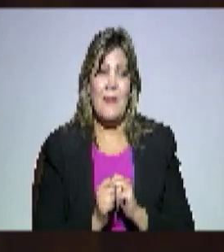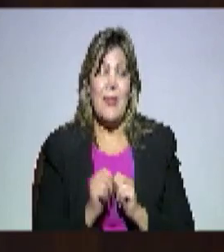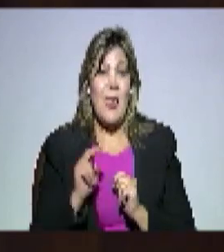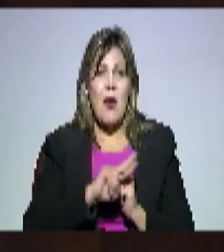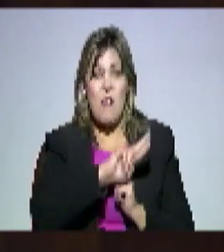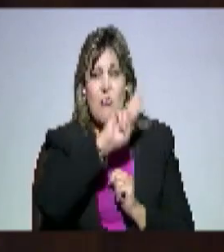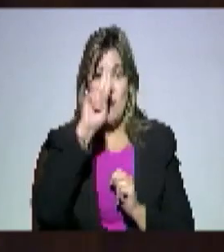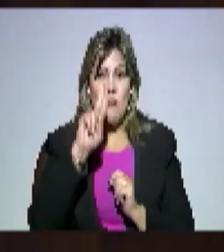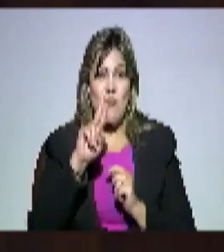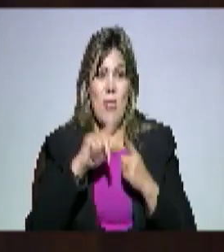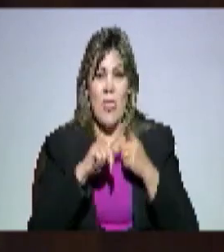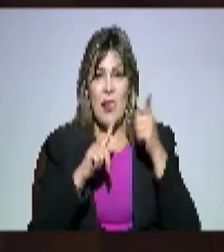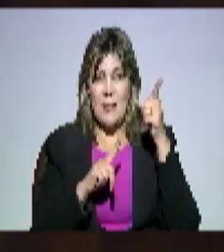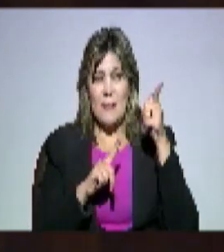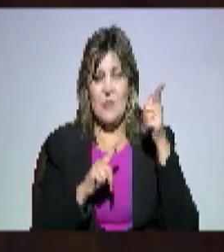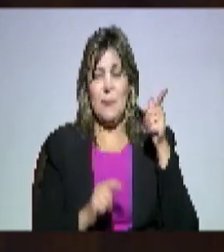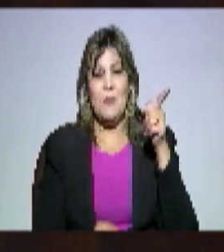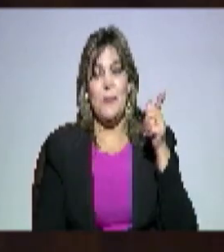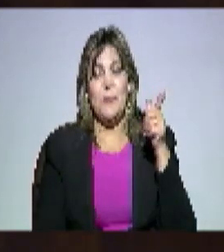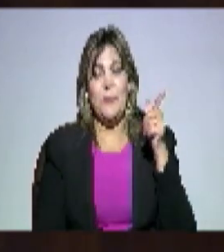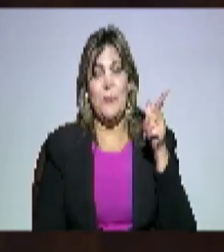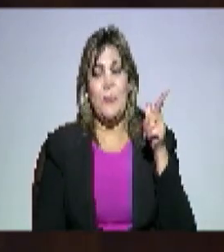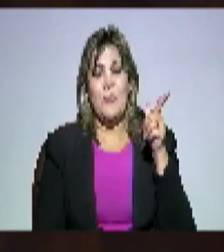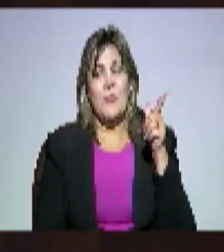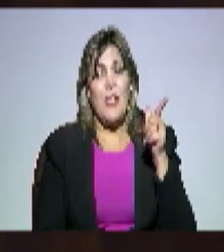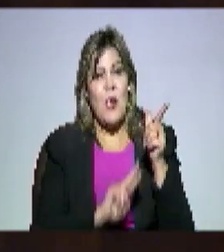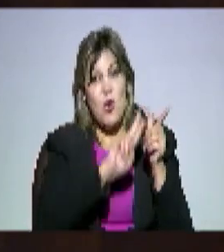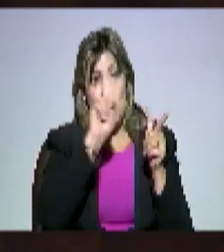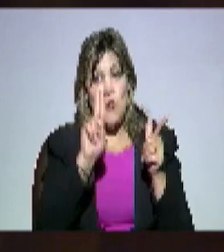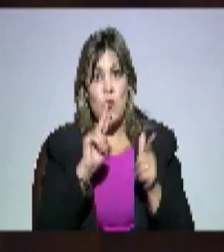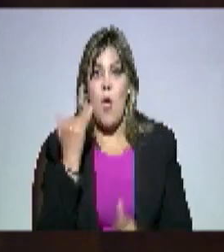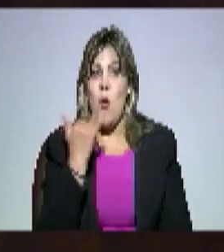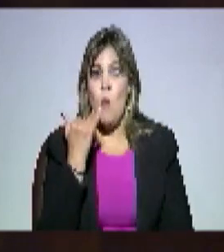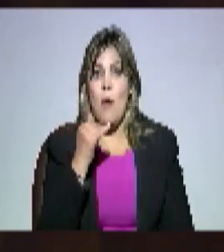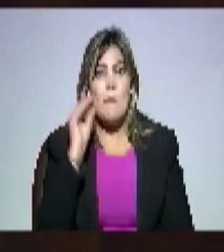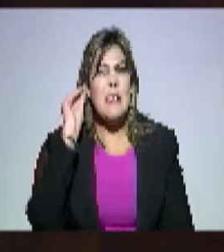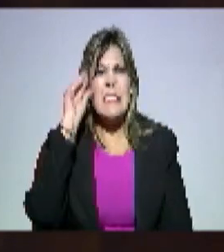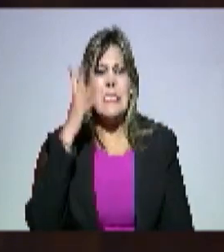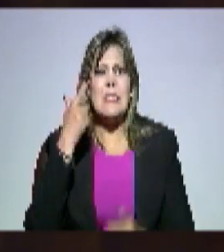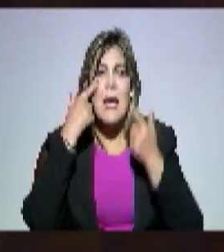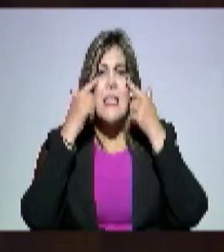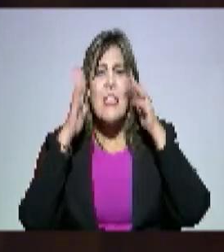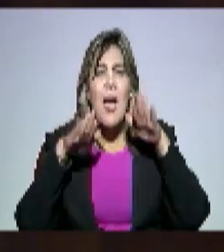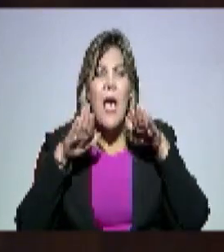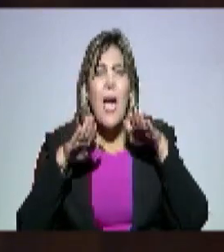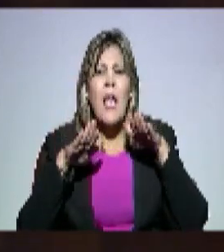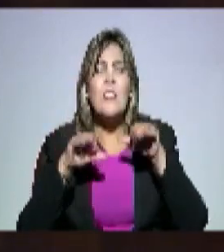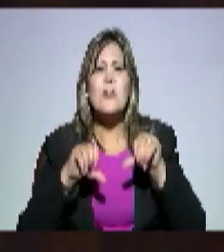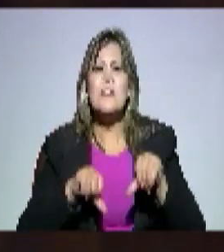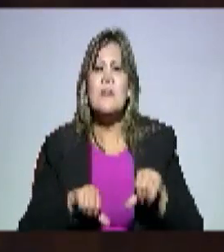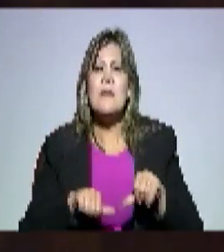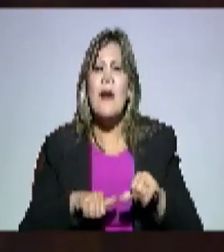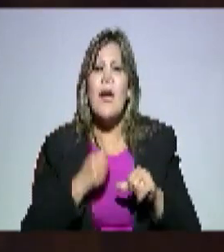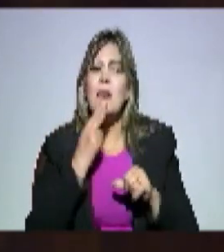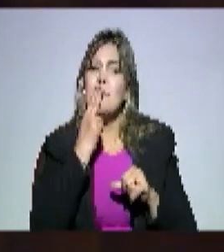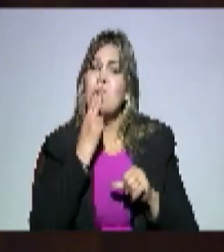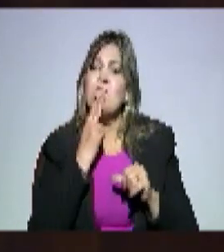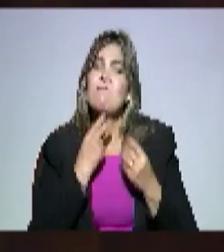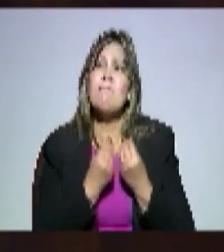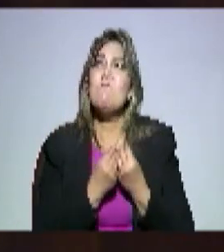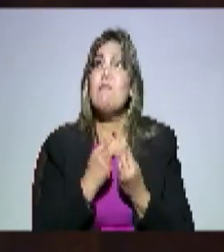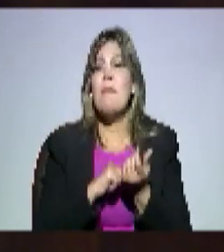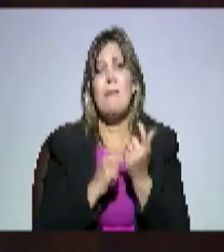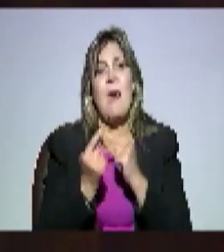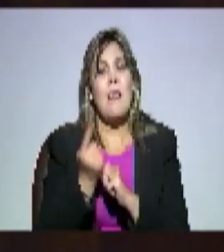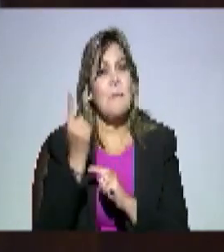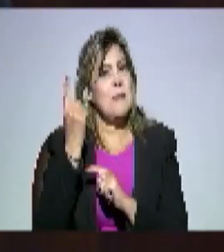سؤال بعد كده السؤال ده الحقيقه مهم كيف اعيش حياه التقوى مع المسيح كيف